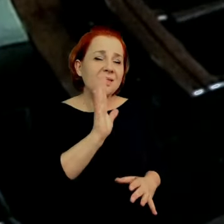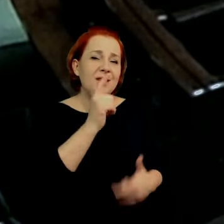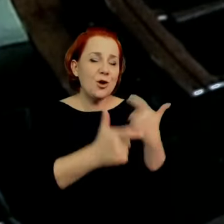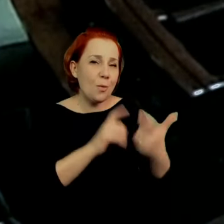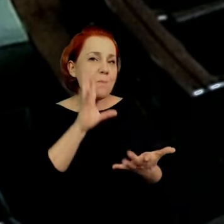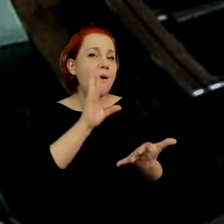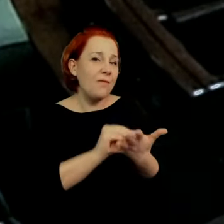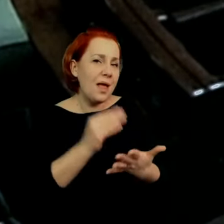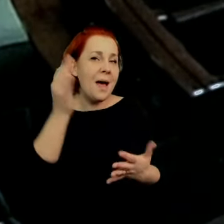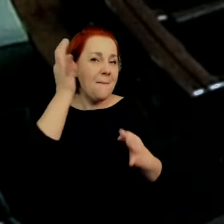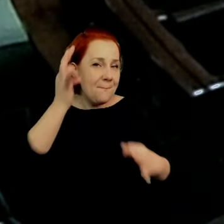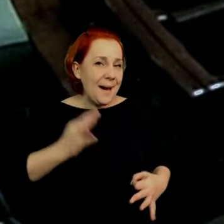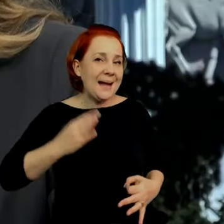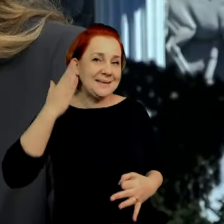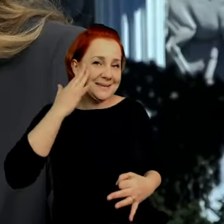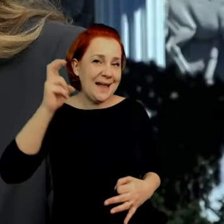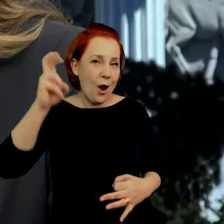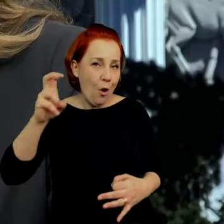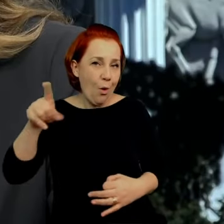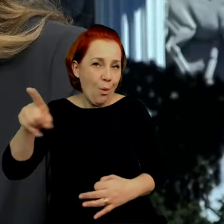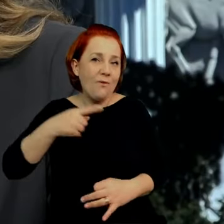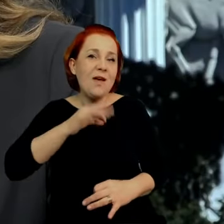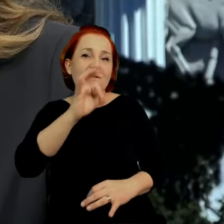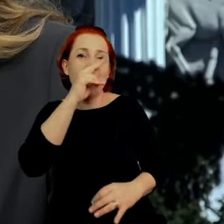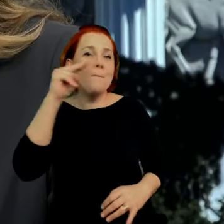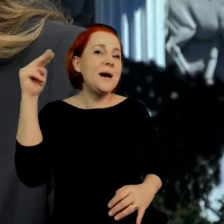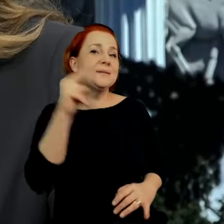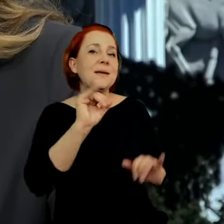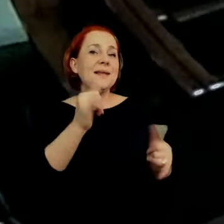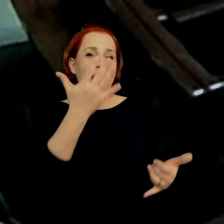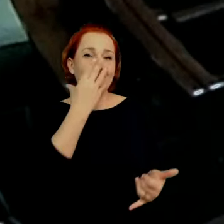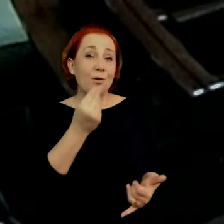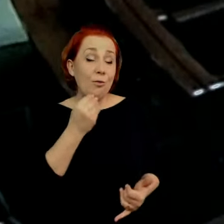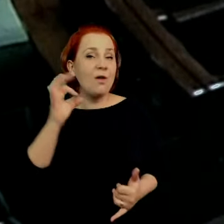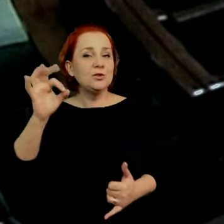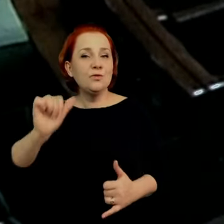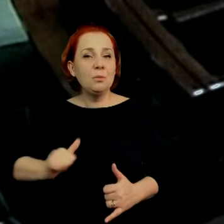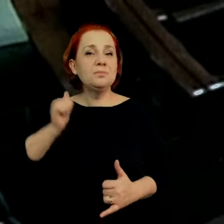proszę powiedzieć, jak to z pani perspektywy wygląda. Czy to jest egocentryk,